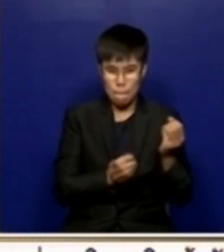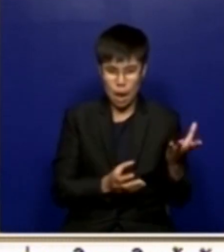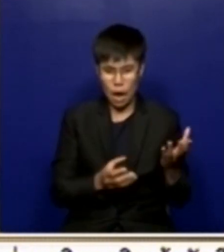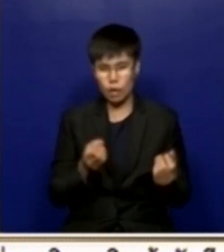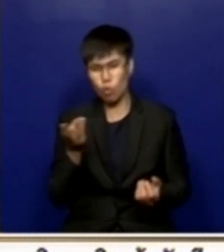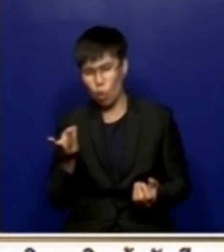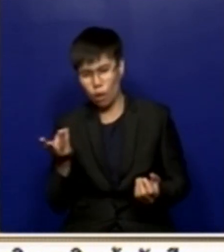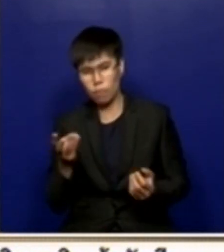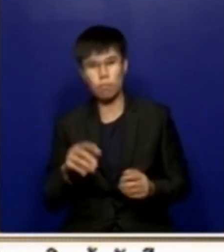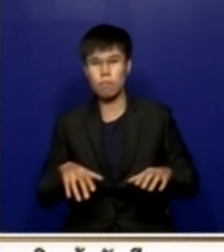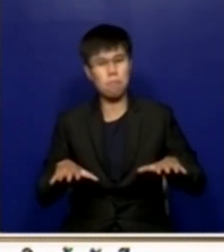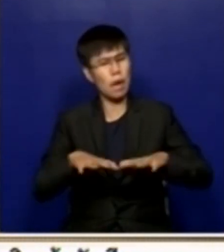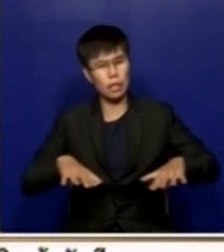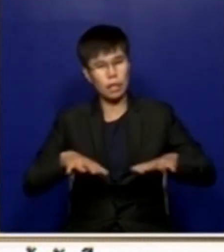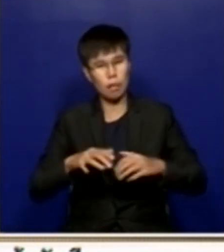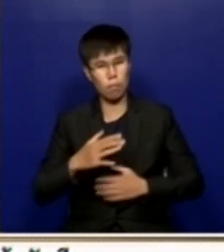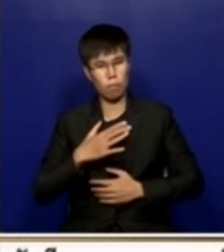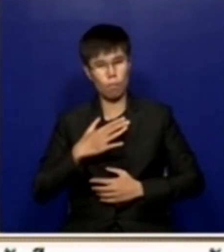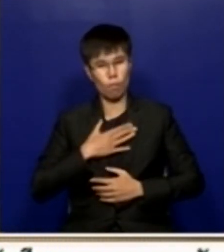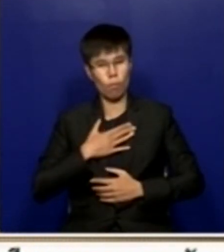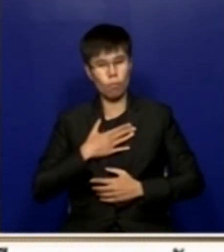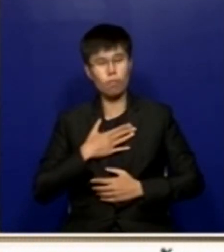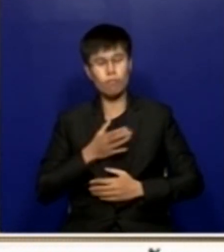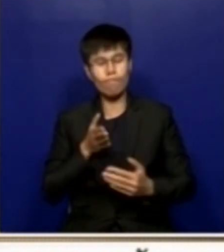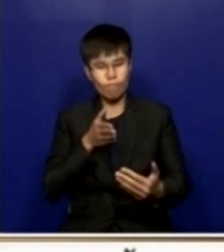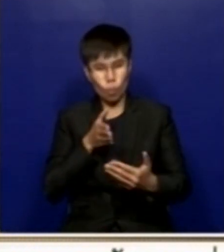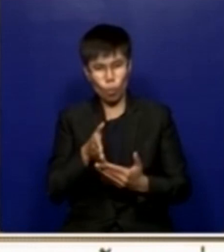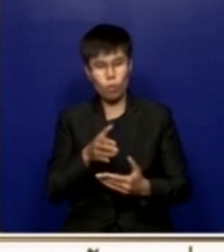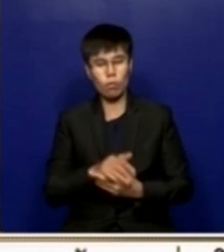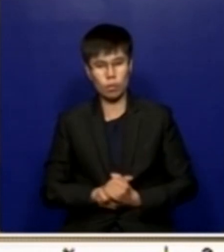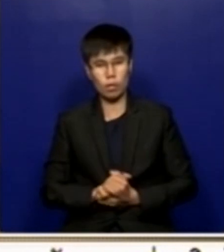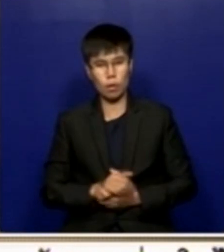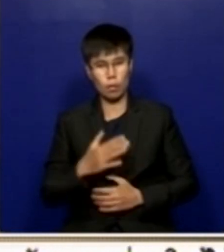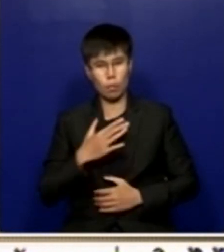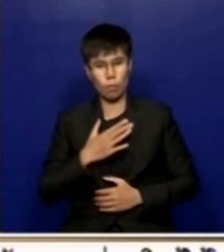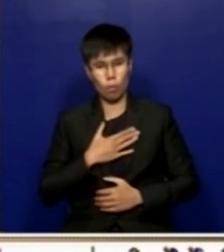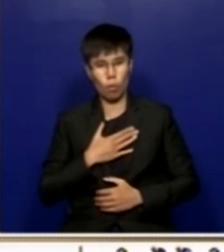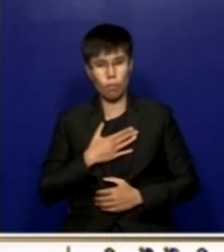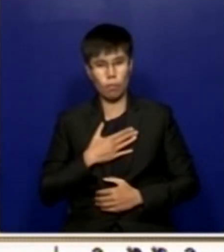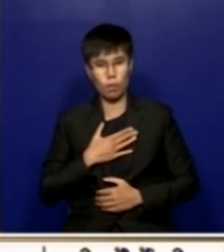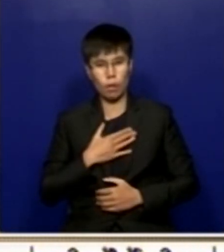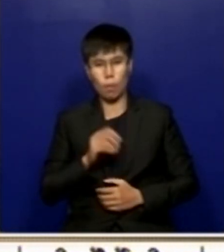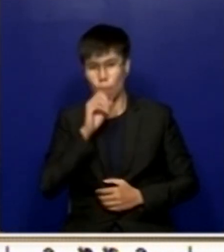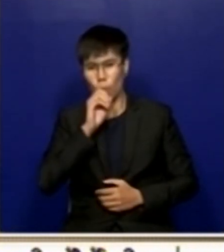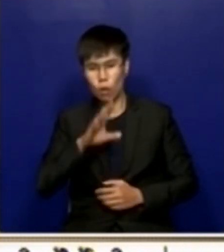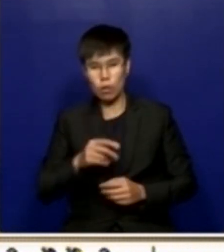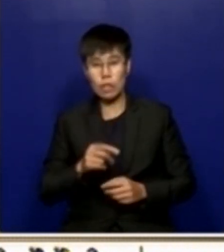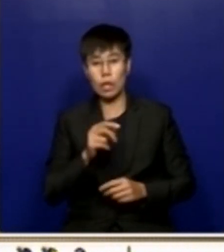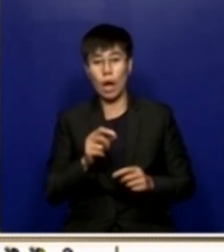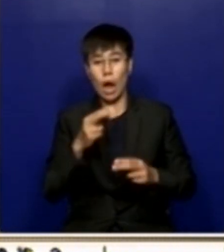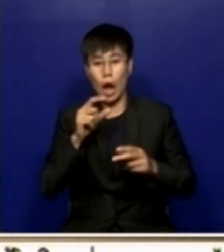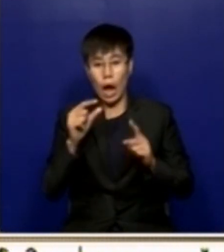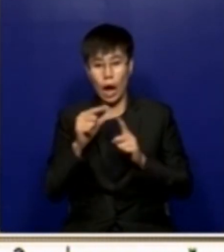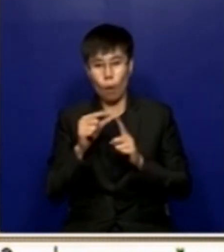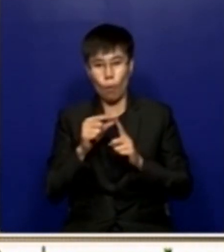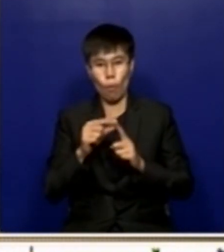ไม่เห็นผมจะไม่เป็นกลางตรงไหนนะครับฉะนั้นผมไม่ขอให้ท่านถอนคำพูดแล้วครับแต่ว่าพึงสังวร